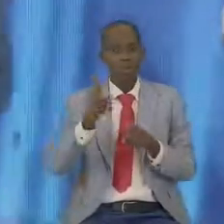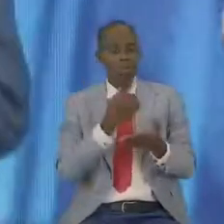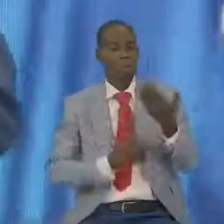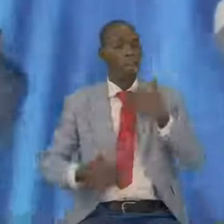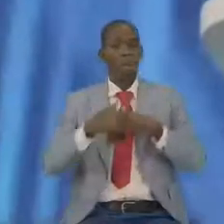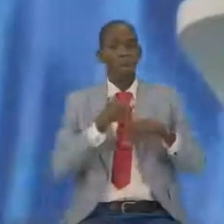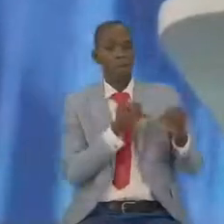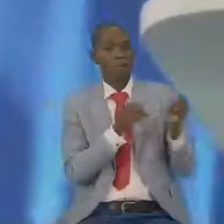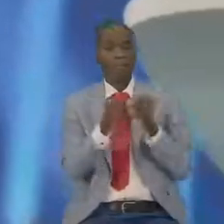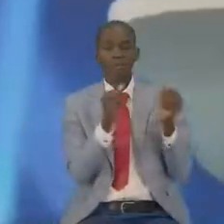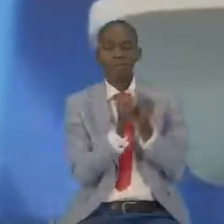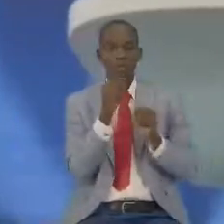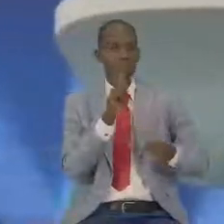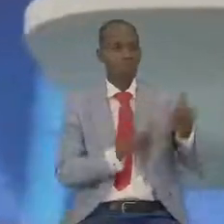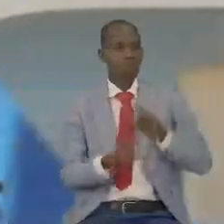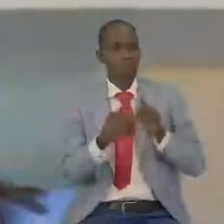viendra pas. Pendant que